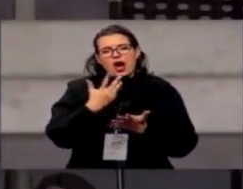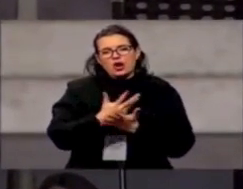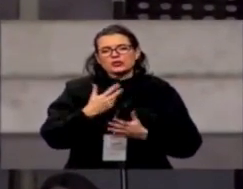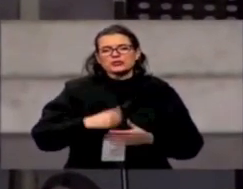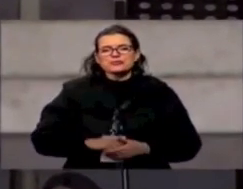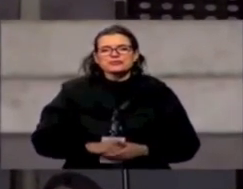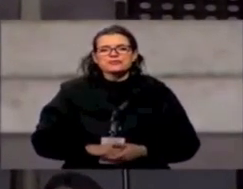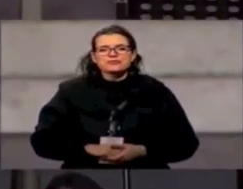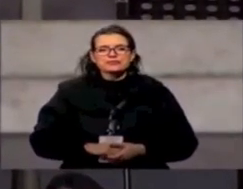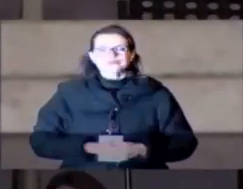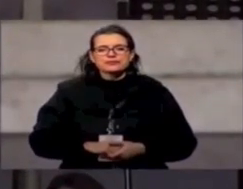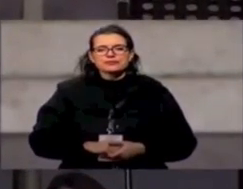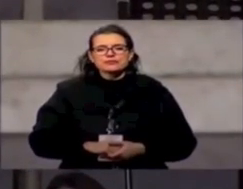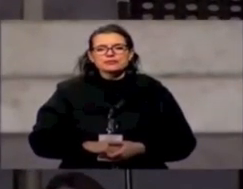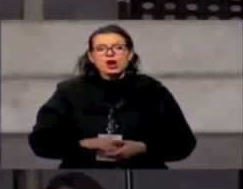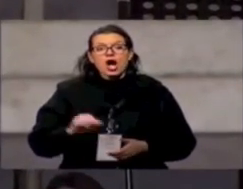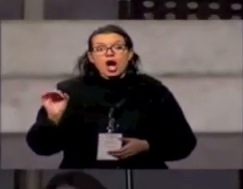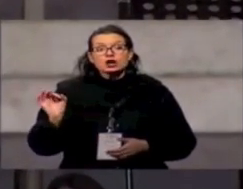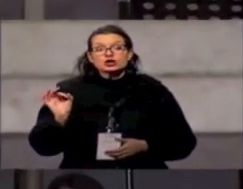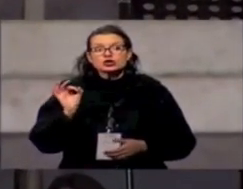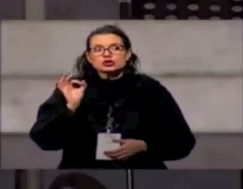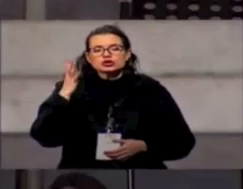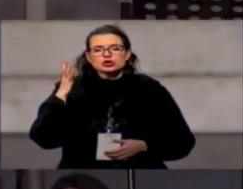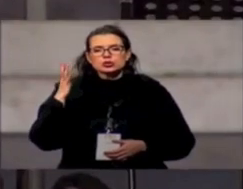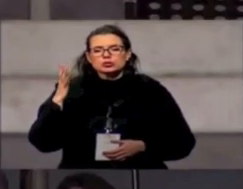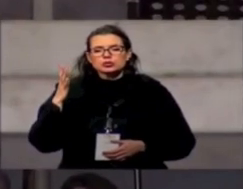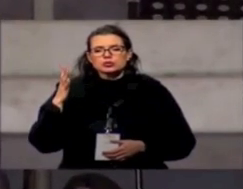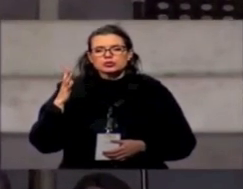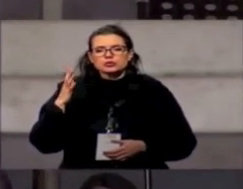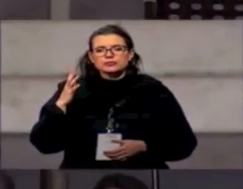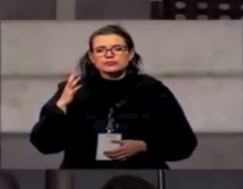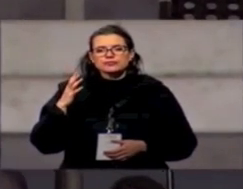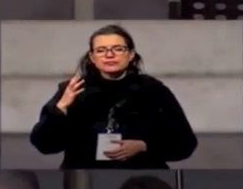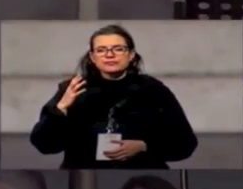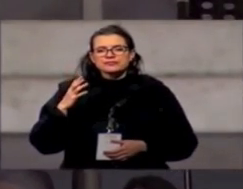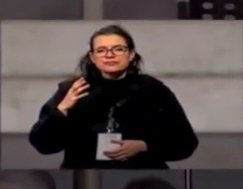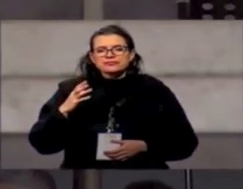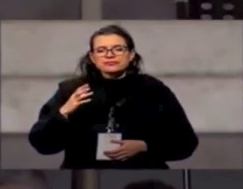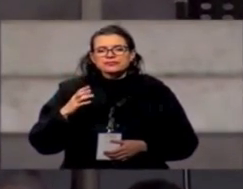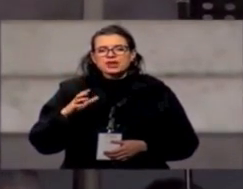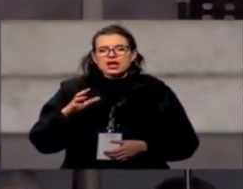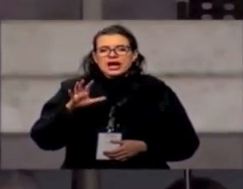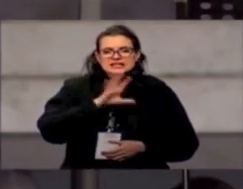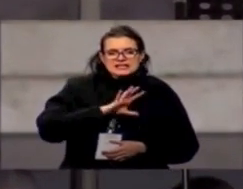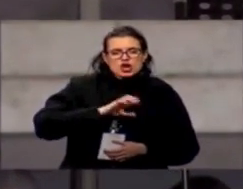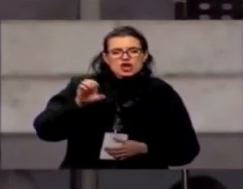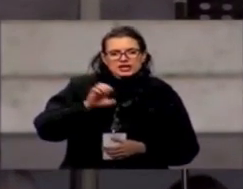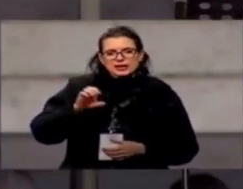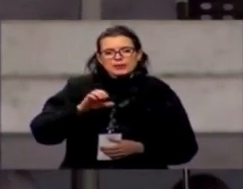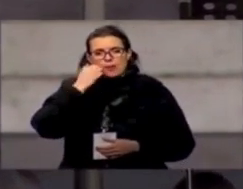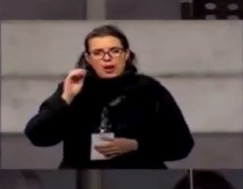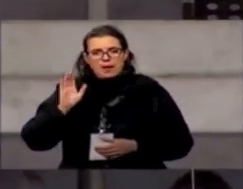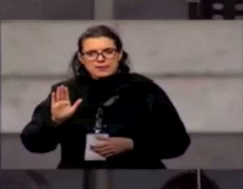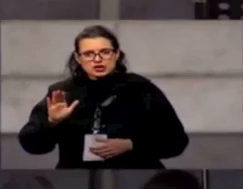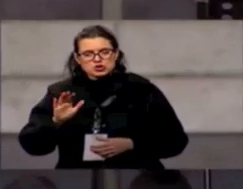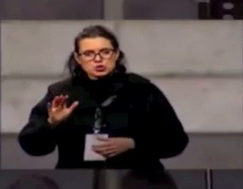io a un certo punto signora dippo la signora Giocasta tutto andava bene ma a un certo punto cosa succede succede che a Tebe